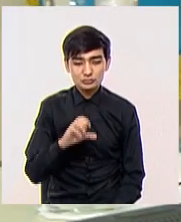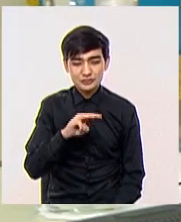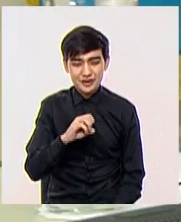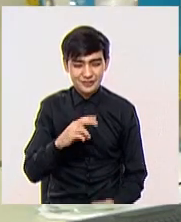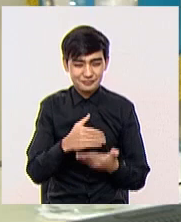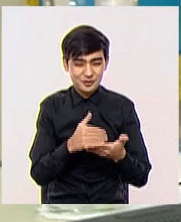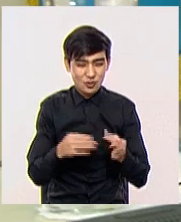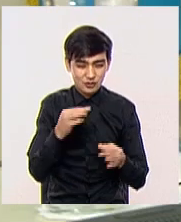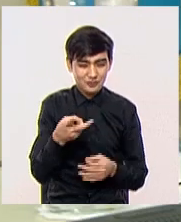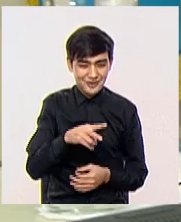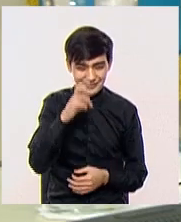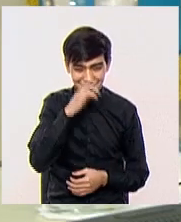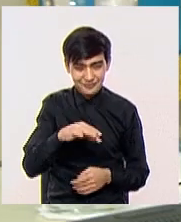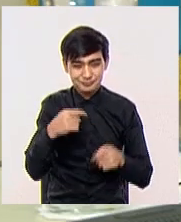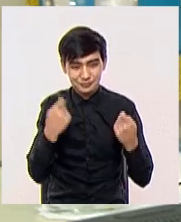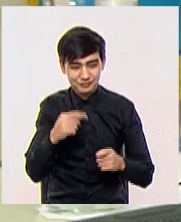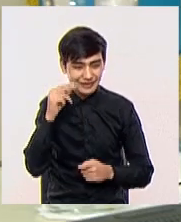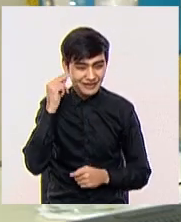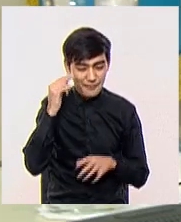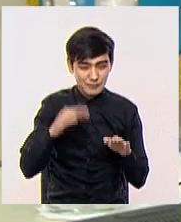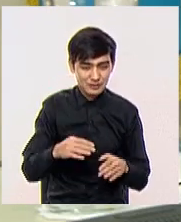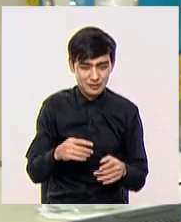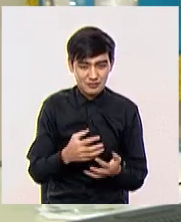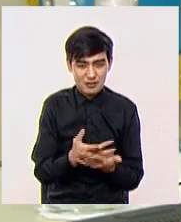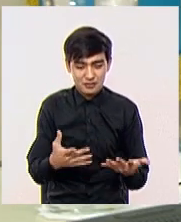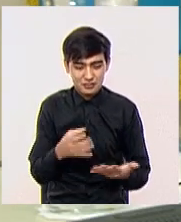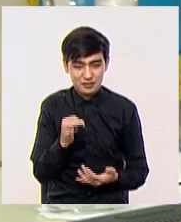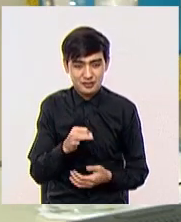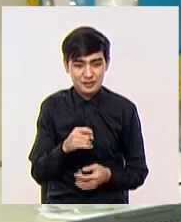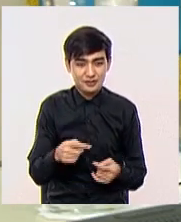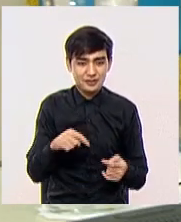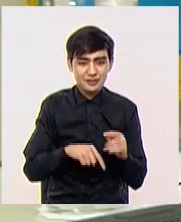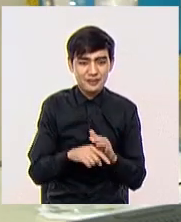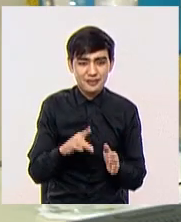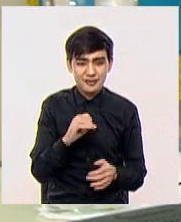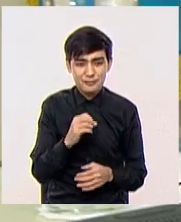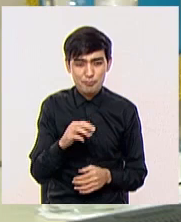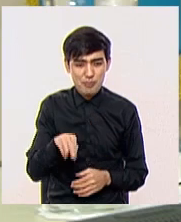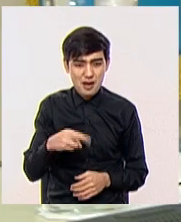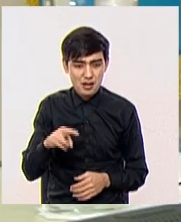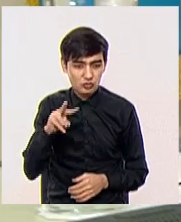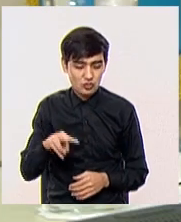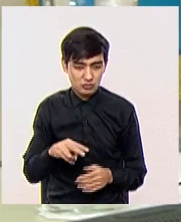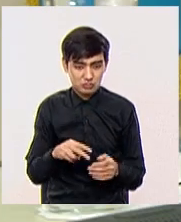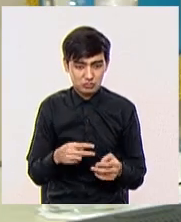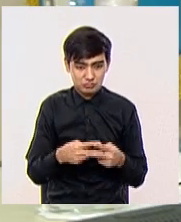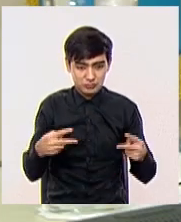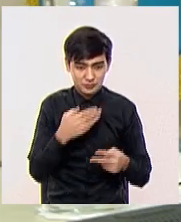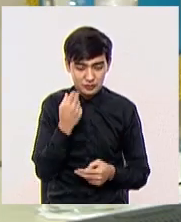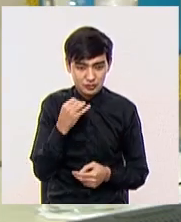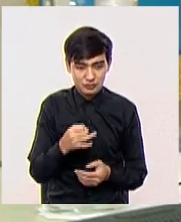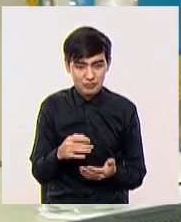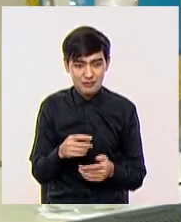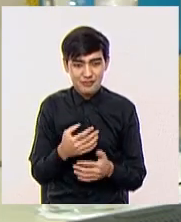Статистические данные двух стран о взаимной торговле с Китаем различаются. Разница между ними составляет миллиарды долларов. В прошлом году этот